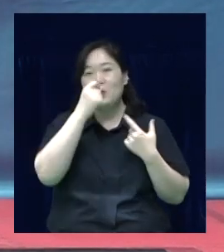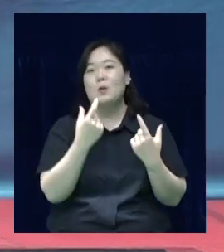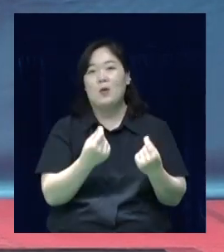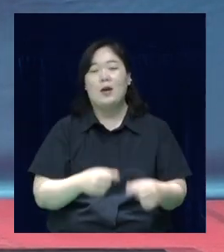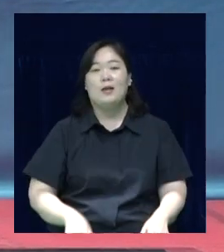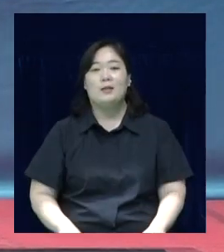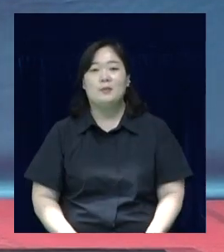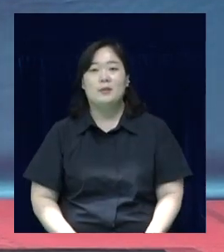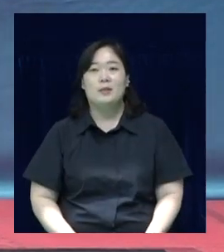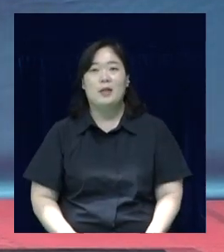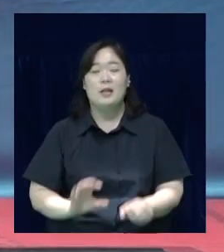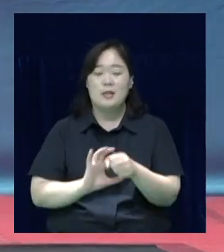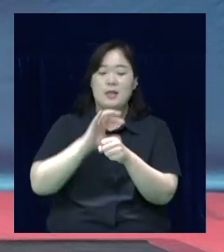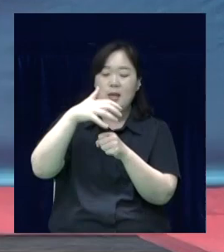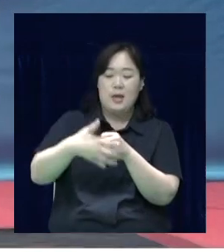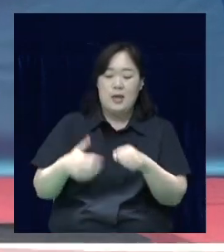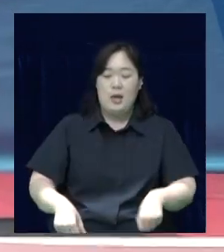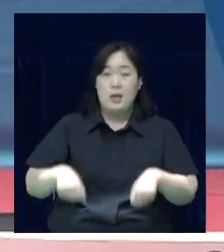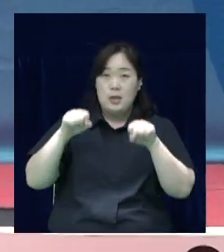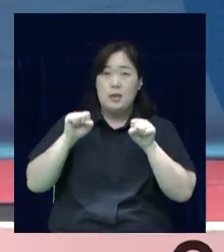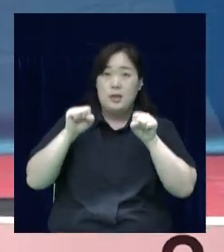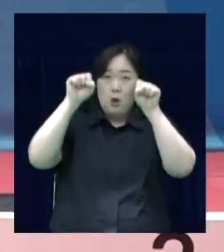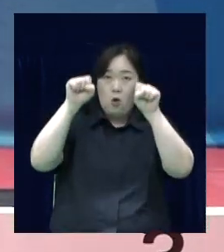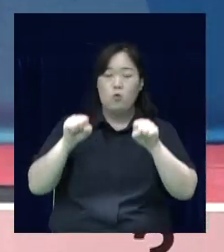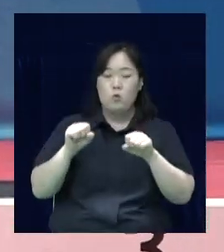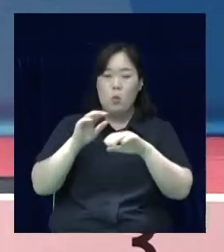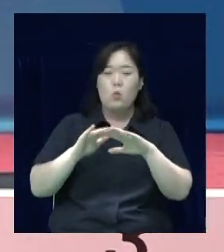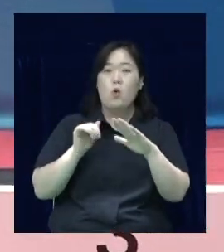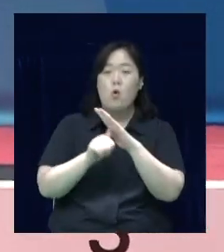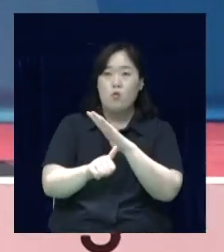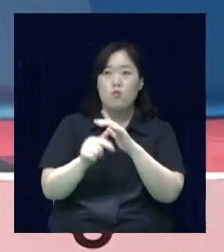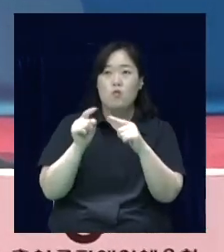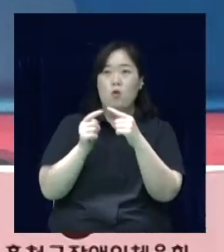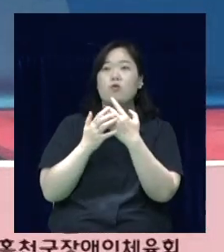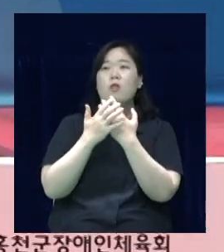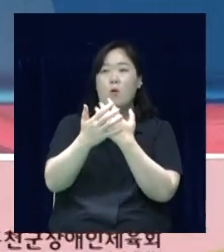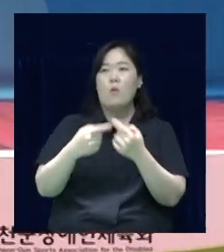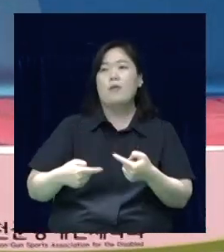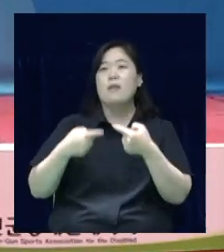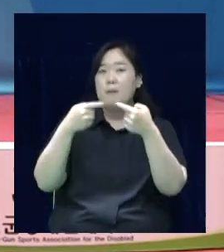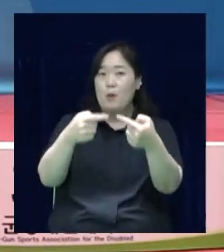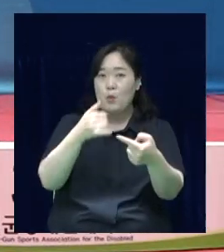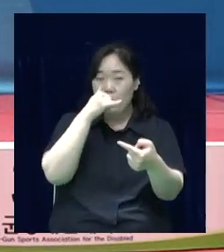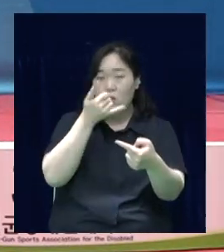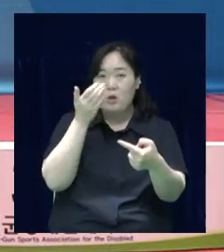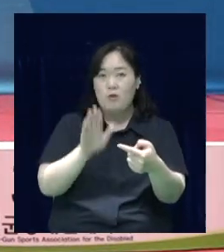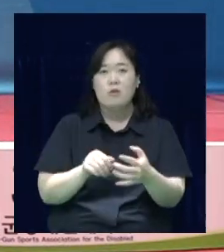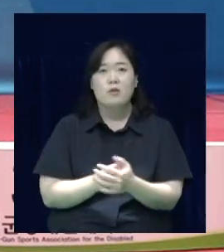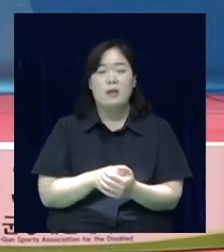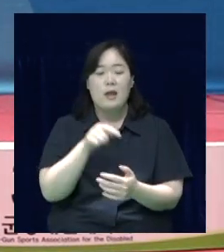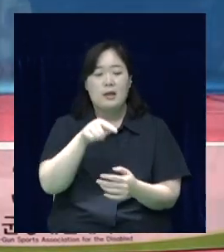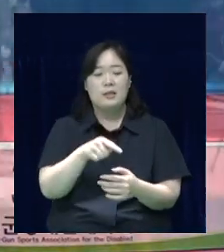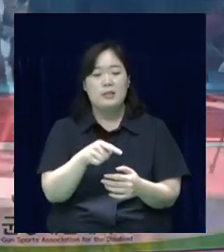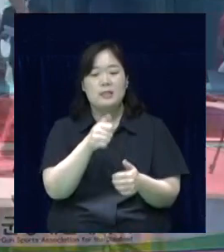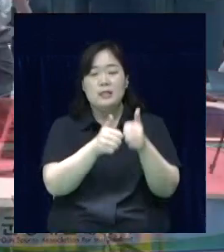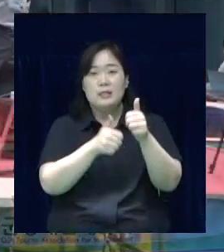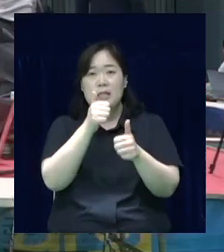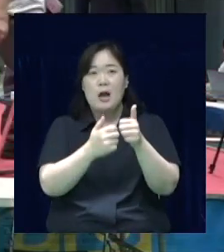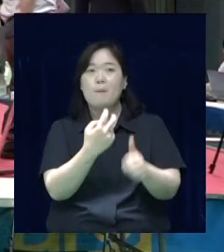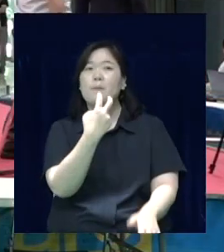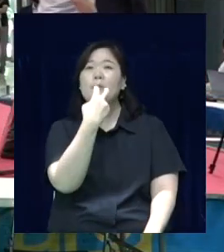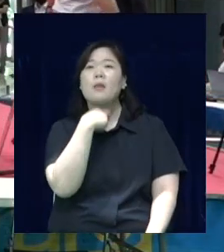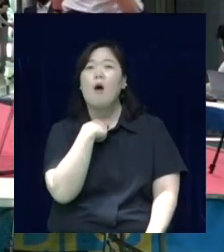두바이에 있었던 세계 역도 선수권 대회 우리 선수들이 좋은 성적을 거두고 돌아왔고요. 그렇죠. 어제 경기 기간이 좀 겹치다 보니까 이번 대회